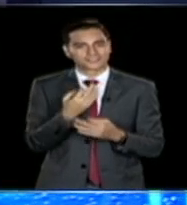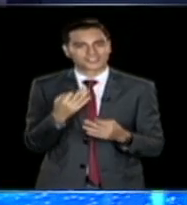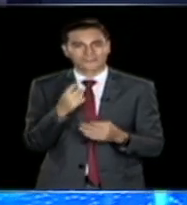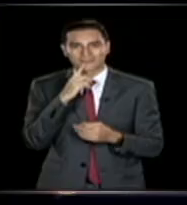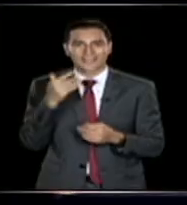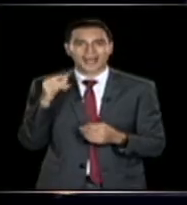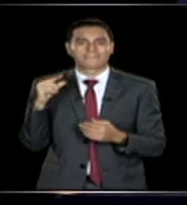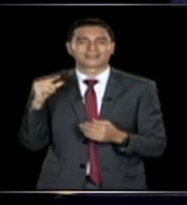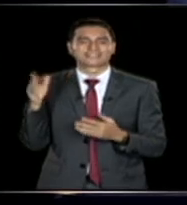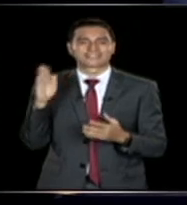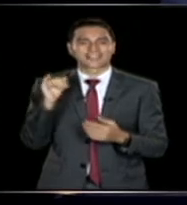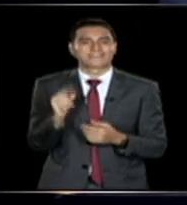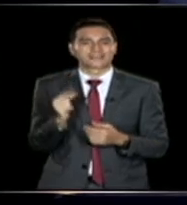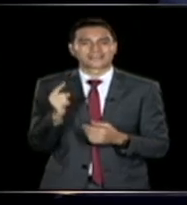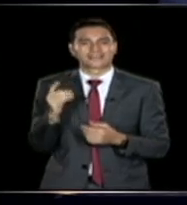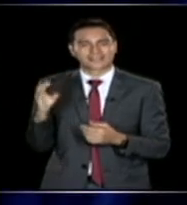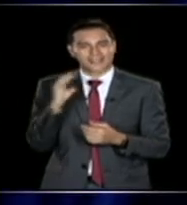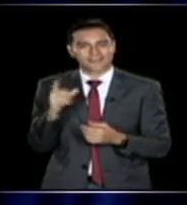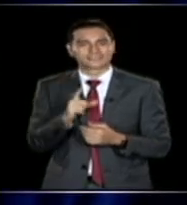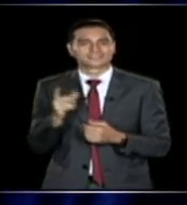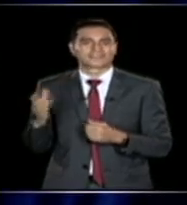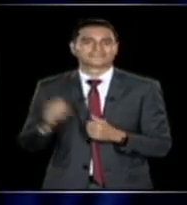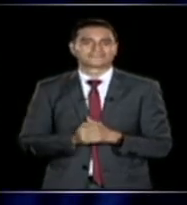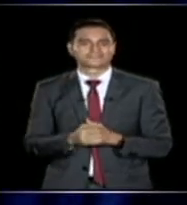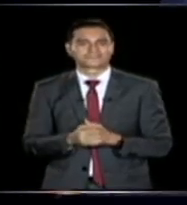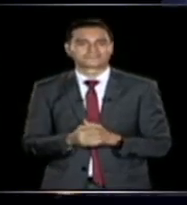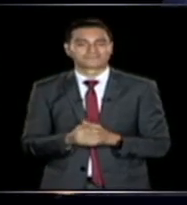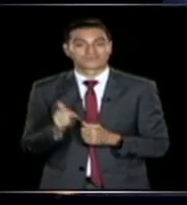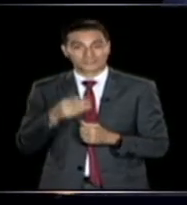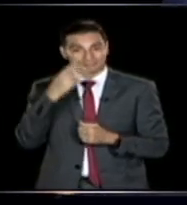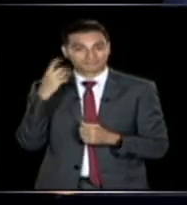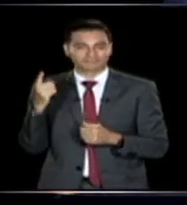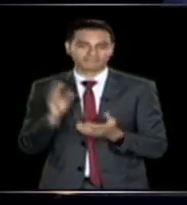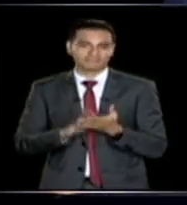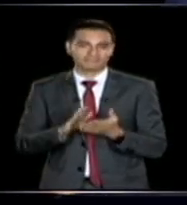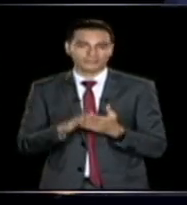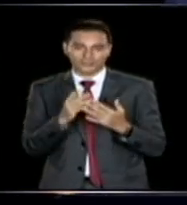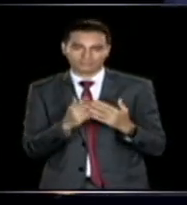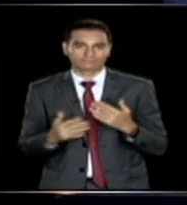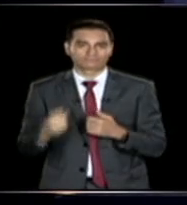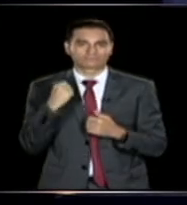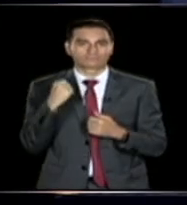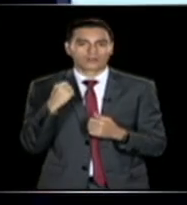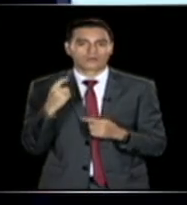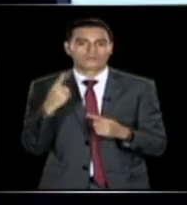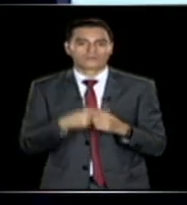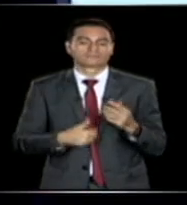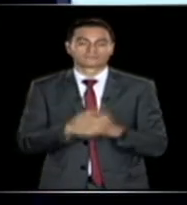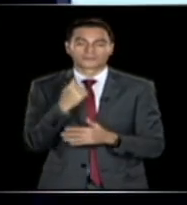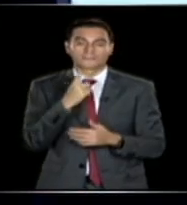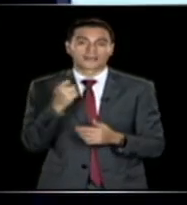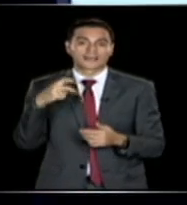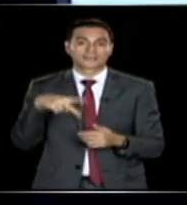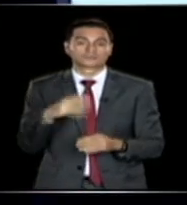ولكن أحمد سمير إجابته كانت صحيحة. الصاعقة رجعوا تاني في المباراة،